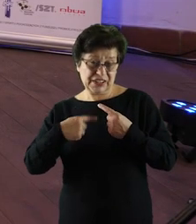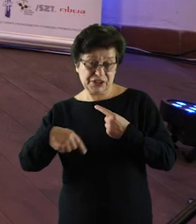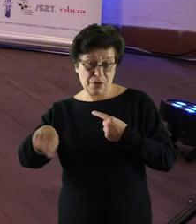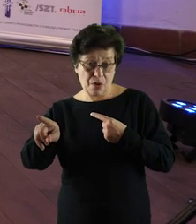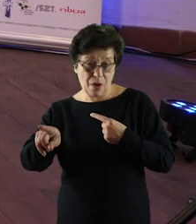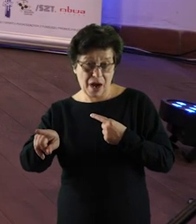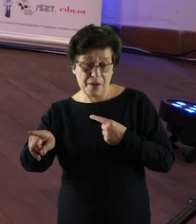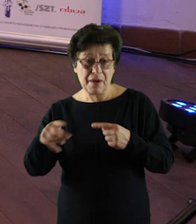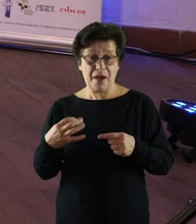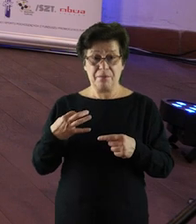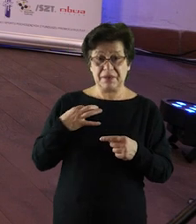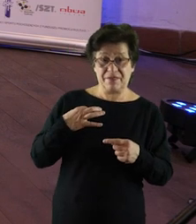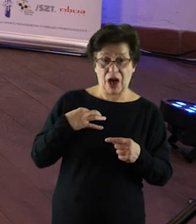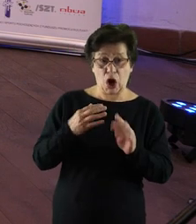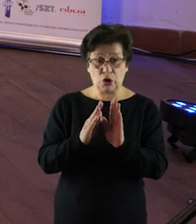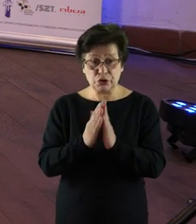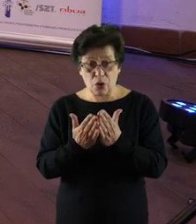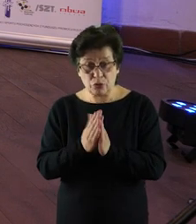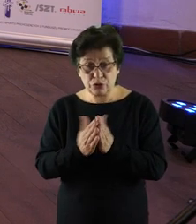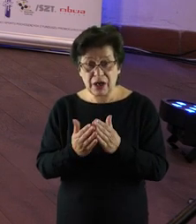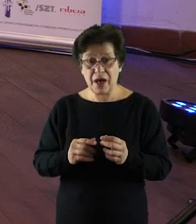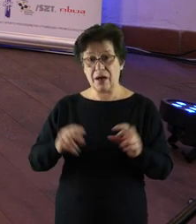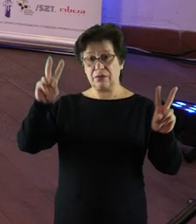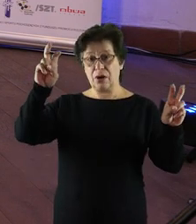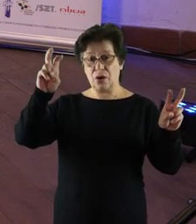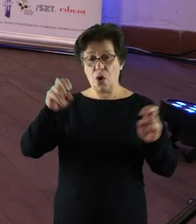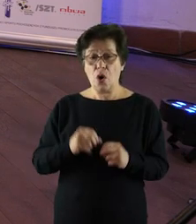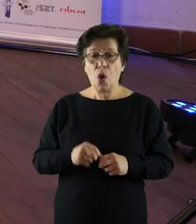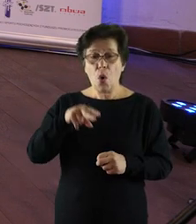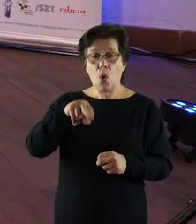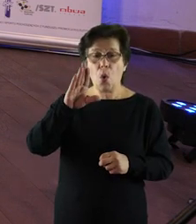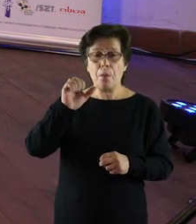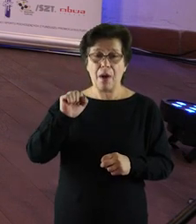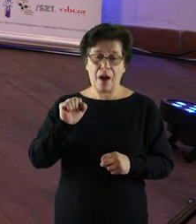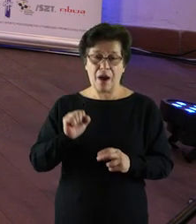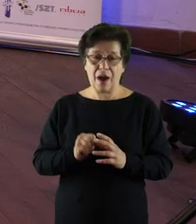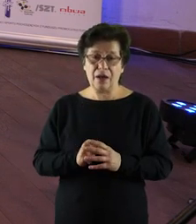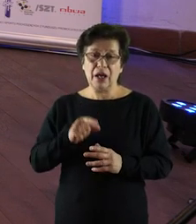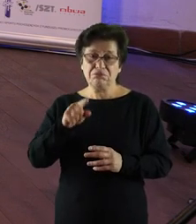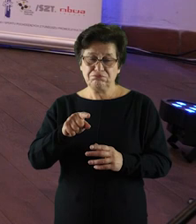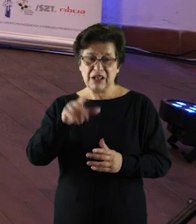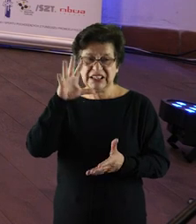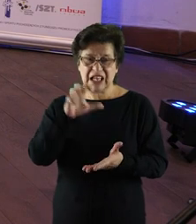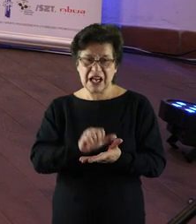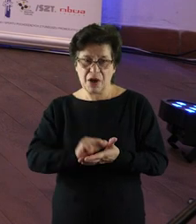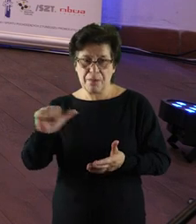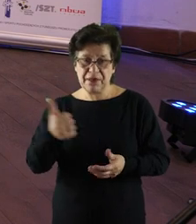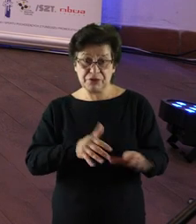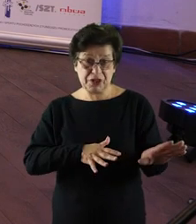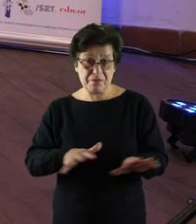nie tylko teren prywatny, ale także książkę dla was pod tytułem Buba. Buba zajęła pierwsze miejsce i wtedy zorientowałam